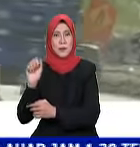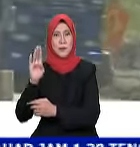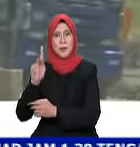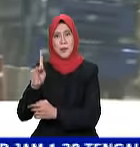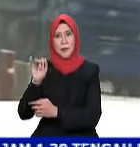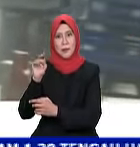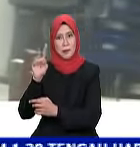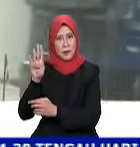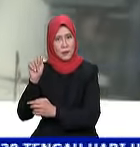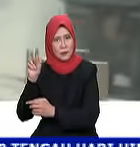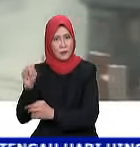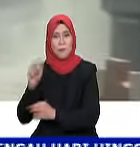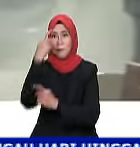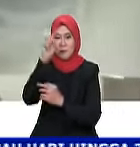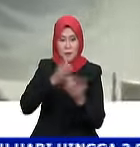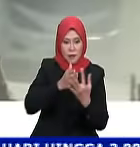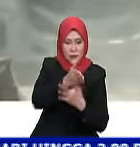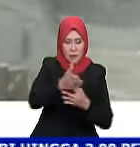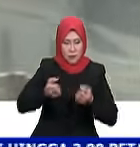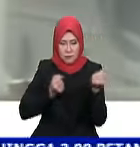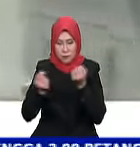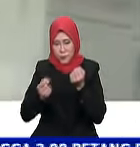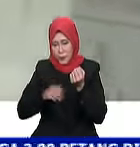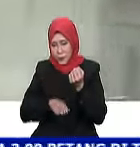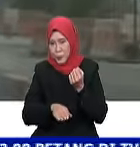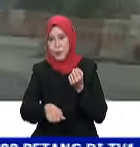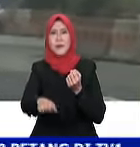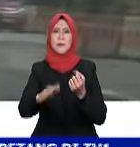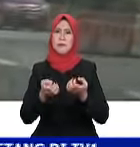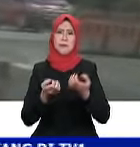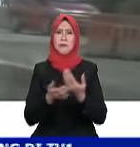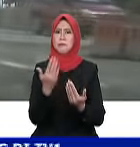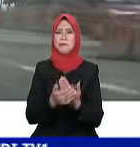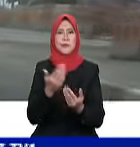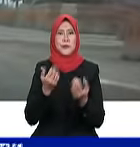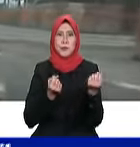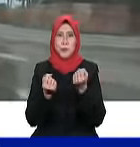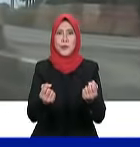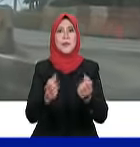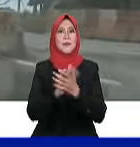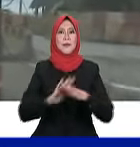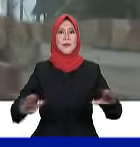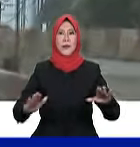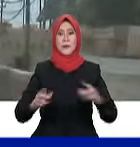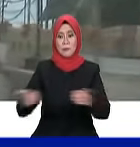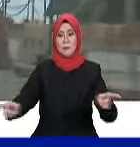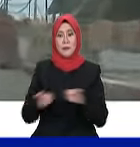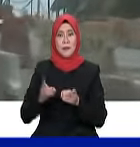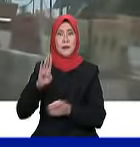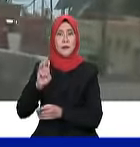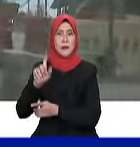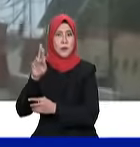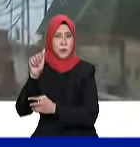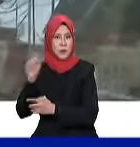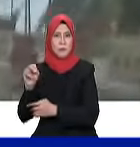tersebut akan menjadikan akses perhubungan darat yang selesa, cekap dan selamat terutama kepada penduduk daerah Peluran. Juga mempermudahkan